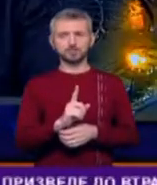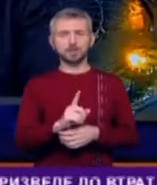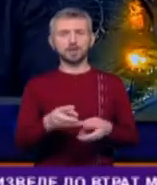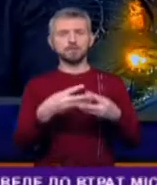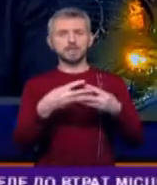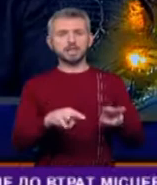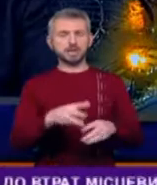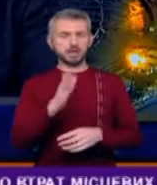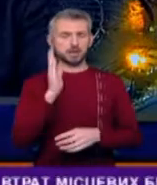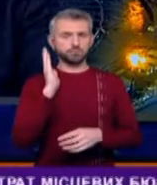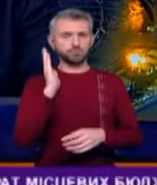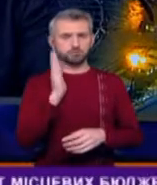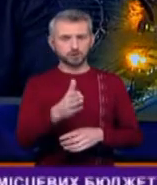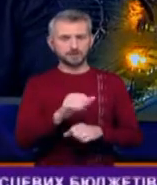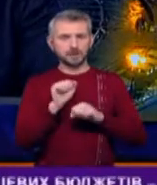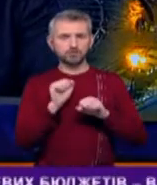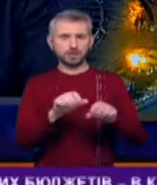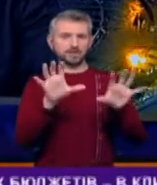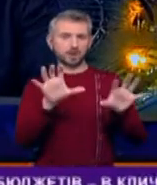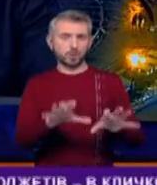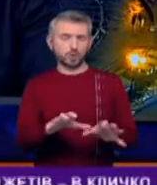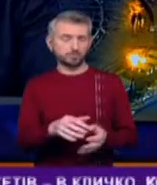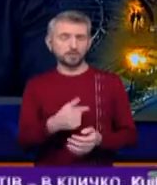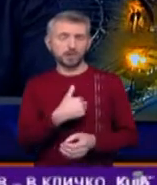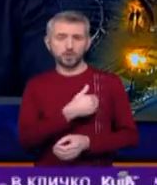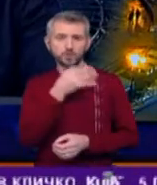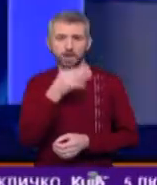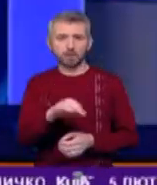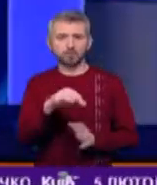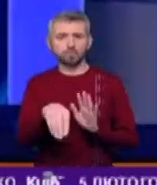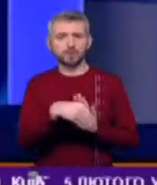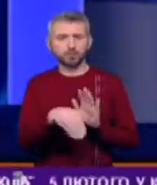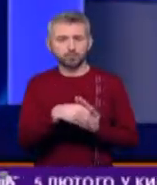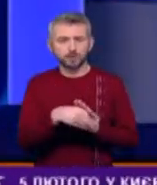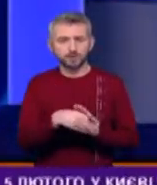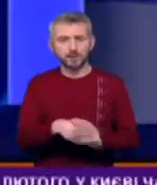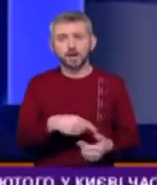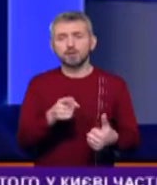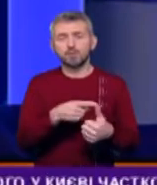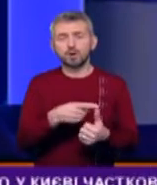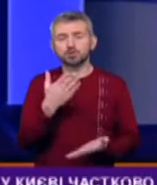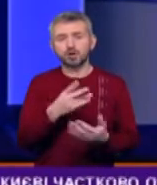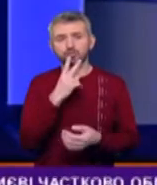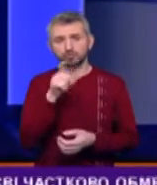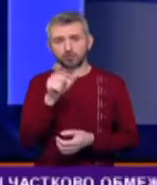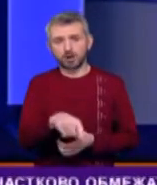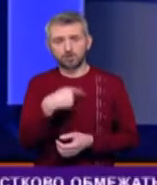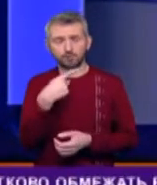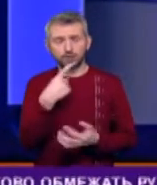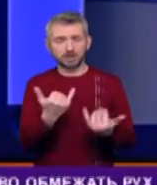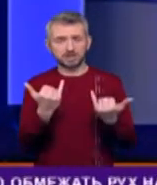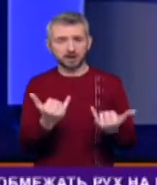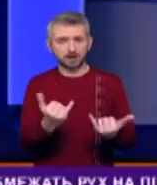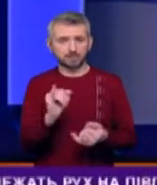міністр буде захищати закон. Я хочу сказати стосовно підкупів. По-перше, якщо слухач говорить зараз,